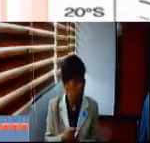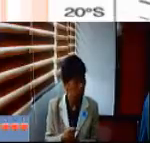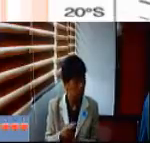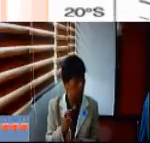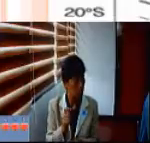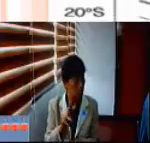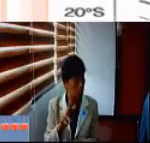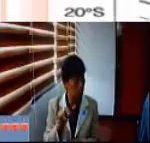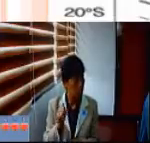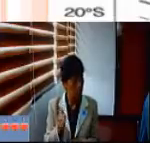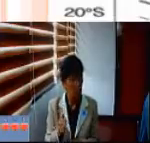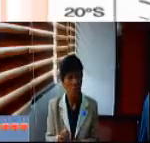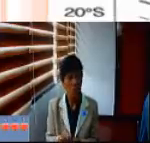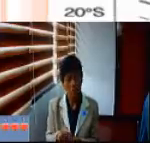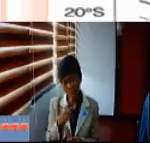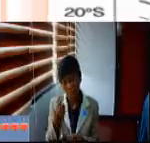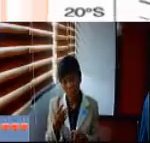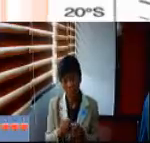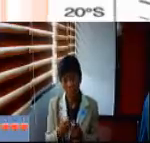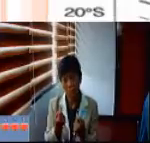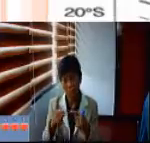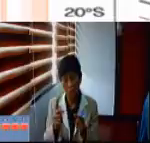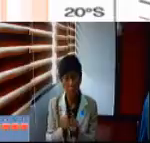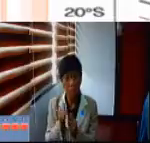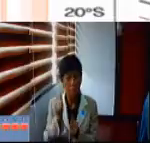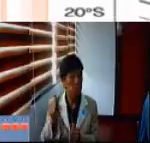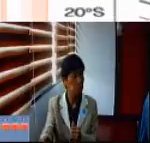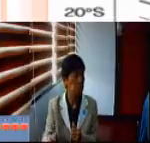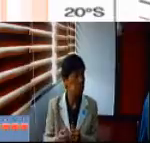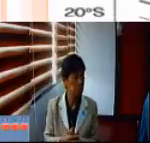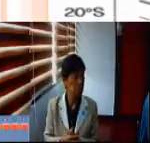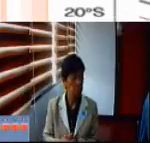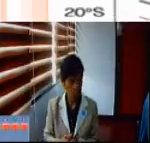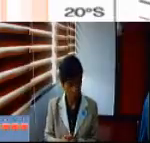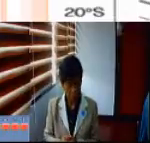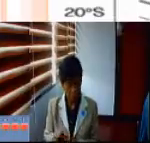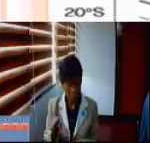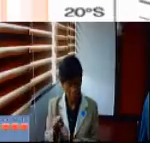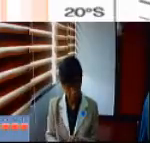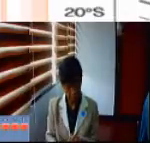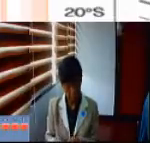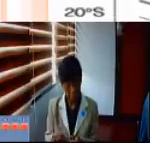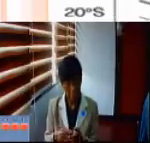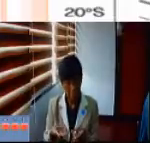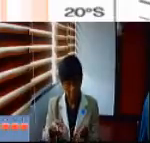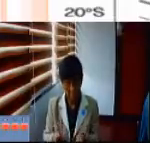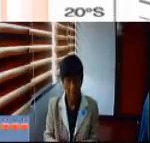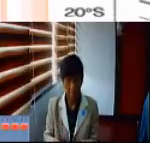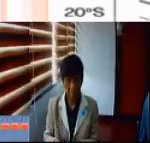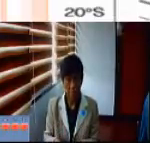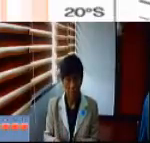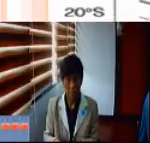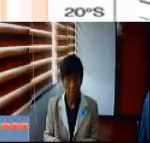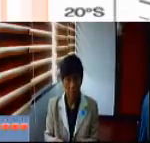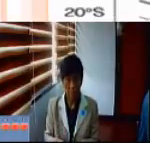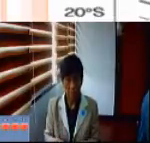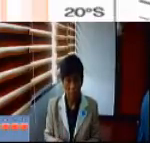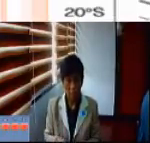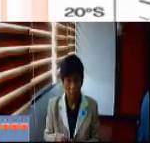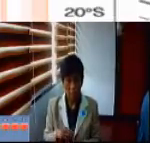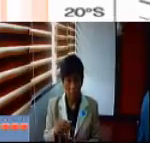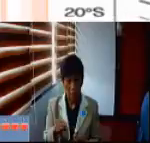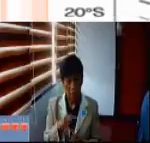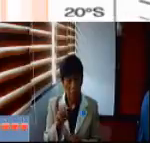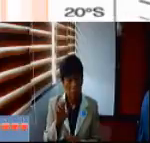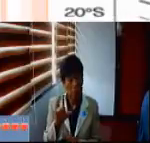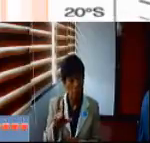gasolina pa lang po eh. Hindi na kaya. So this happened already when El Nino struck